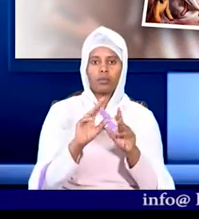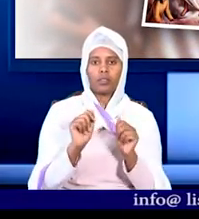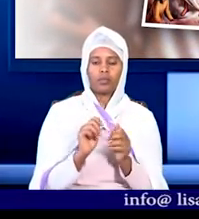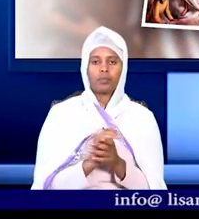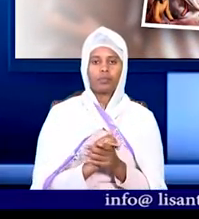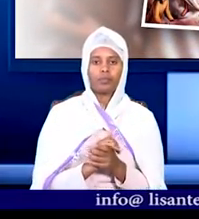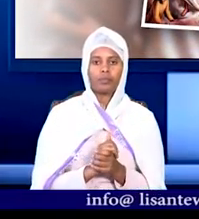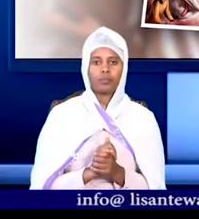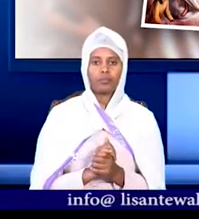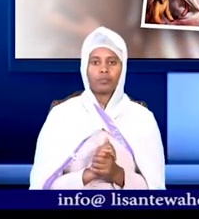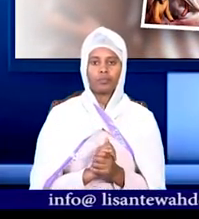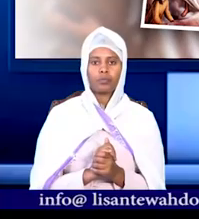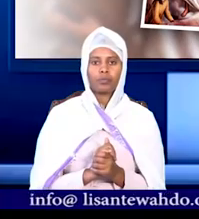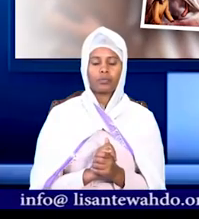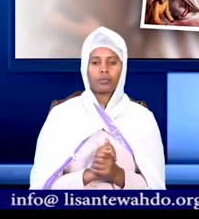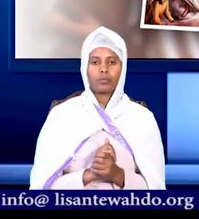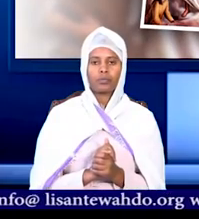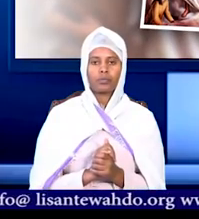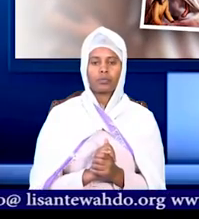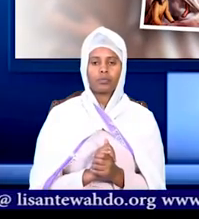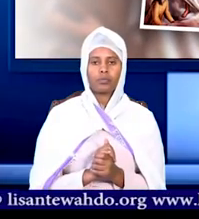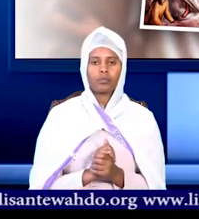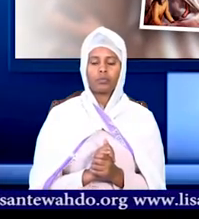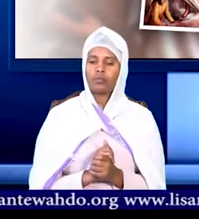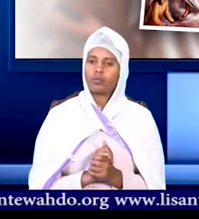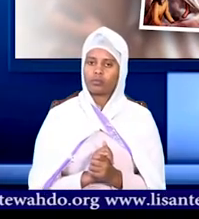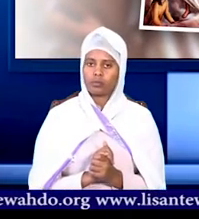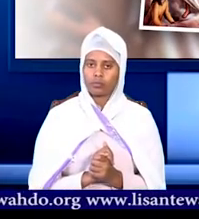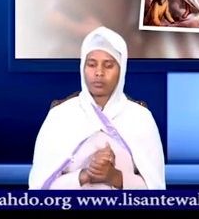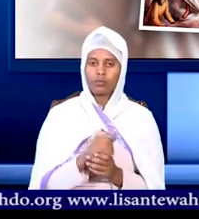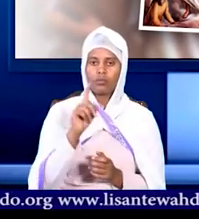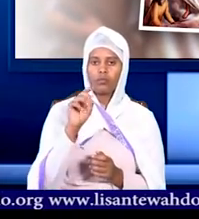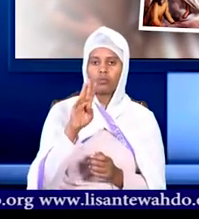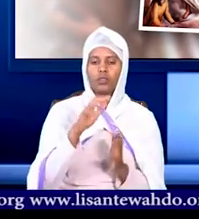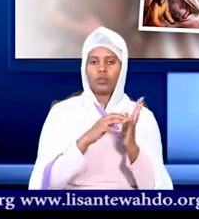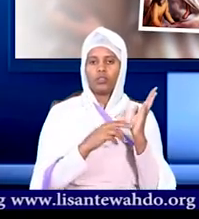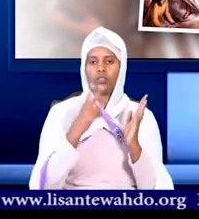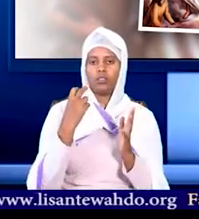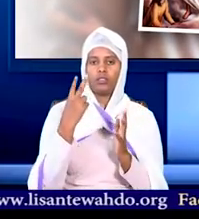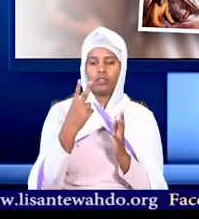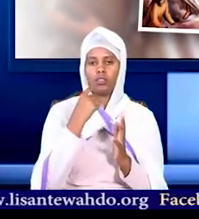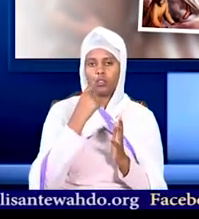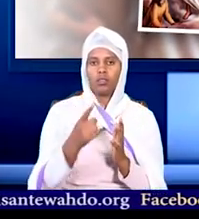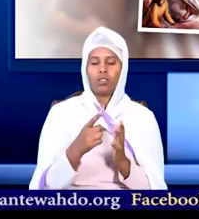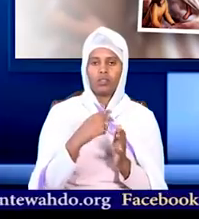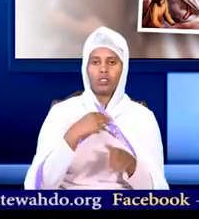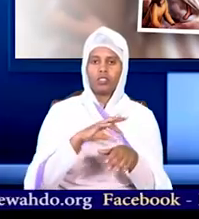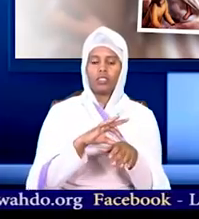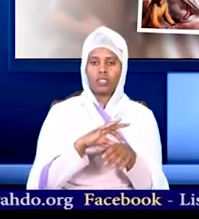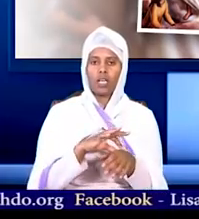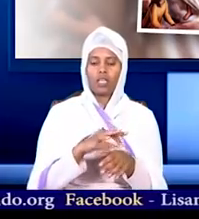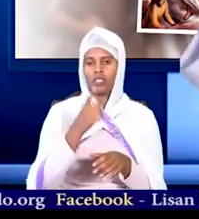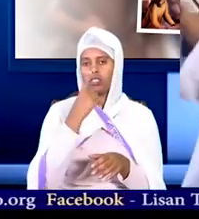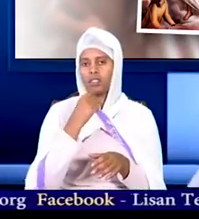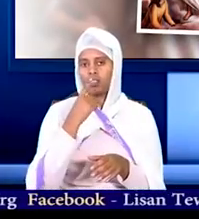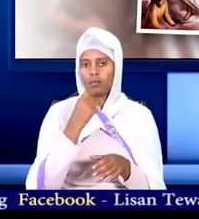اونجلاو ماركوس قلبت لنا نري مالتيو 14 10 كلتن كم زيب